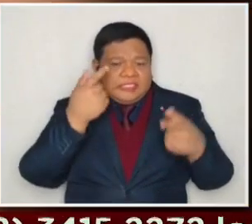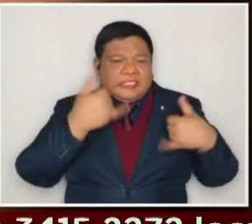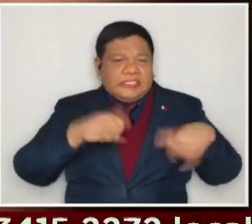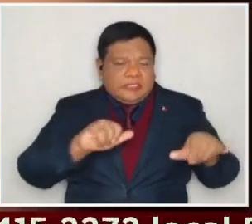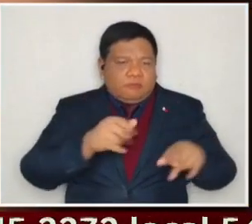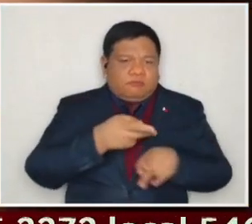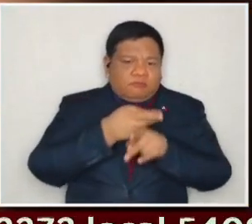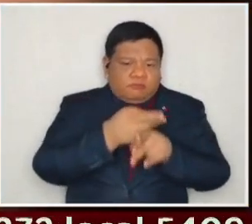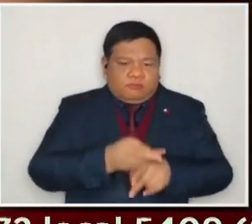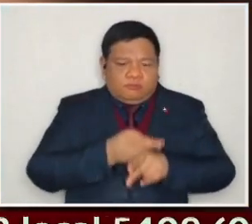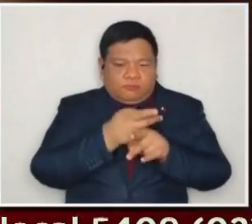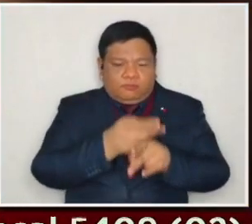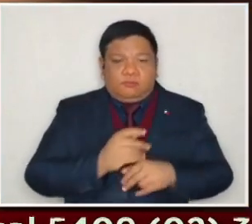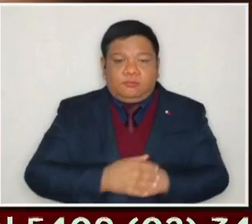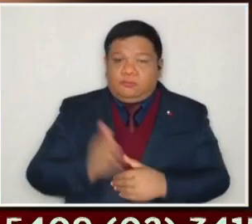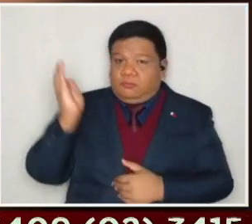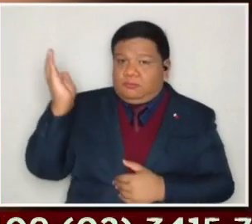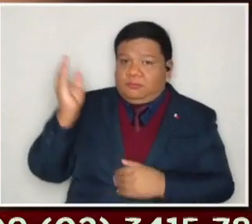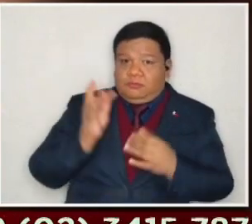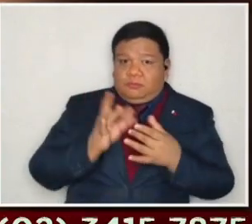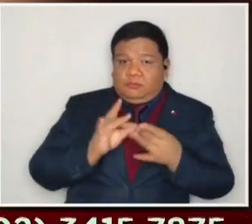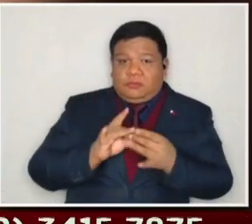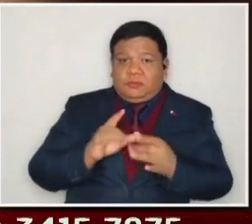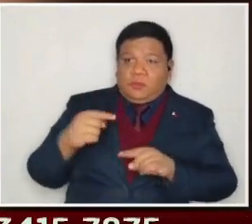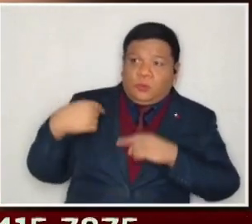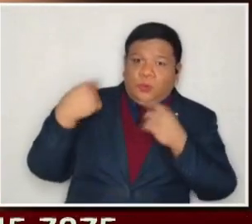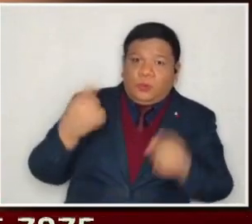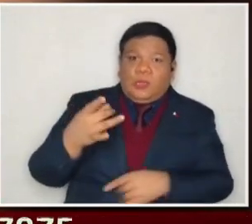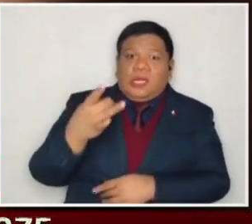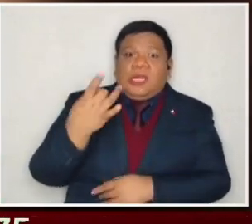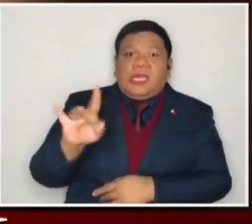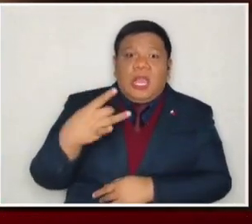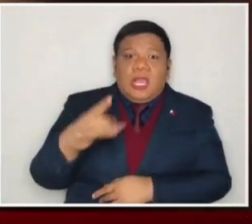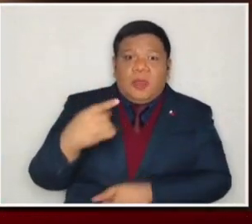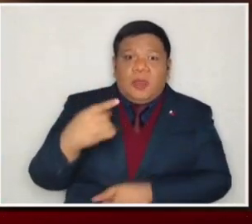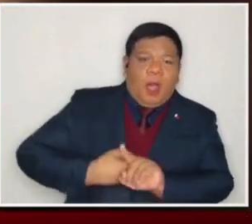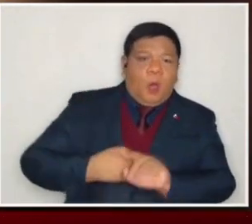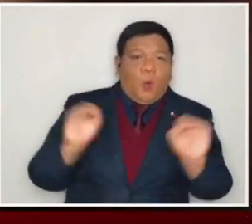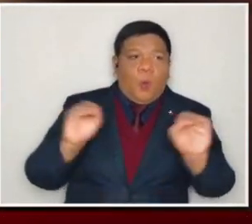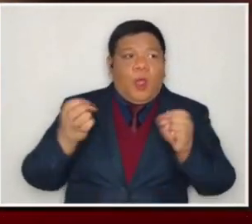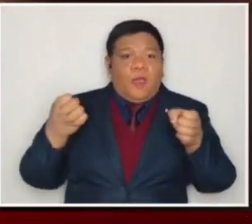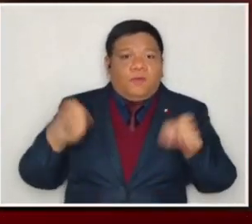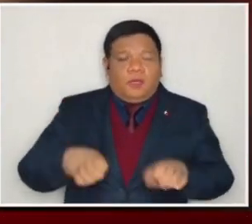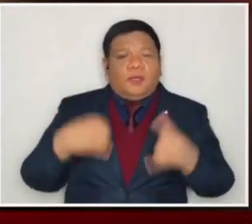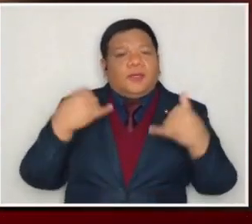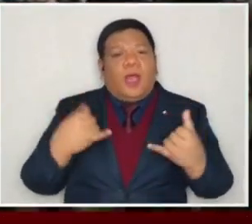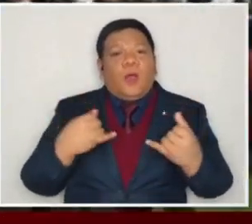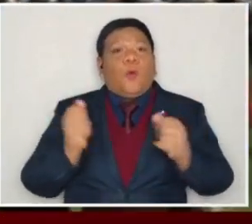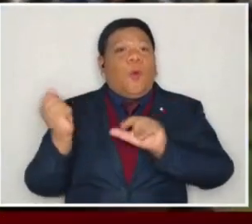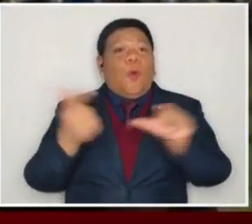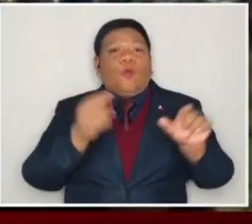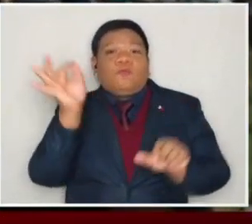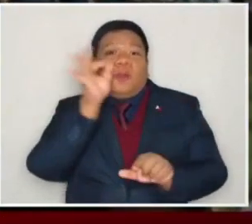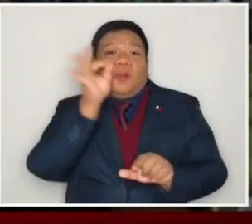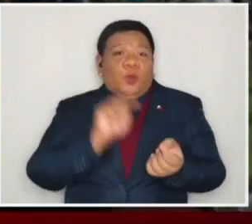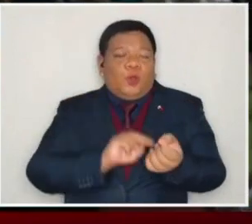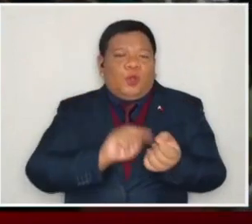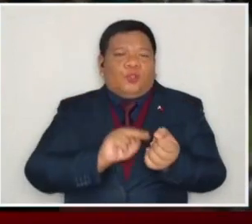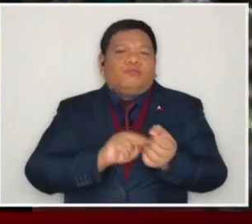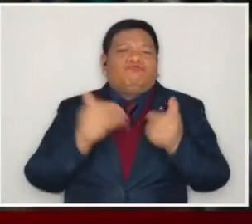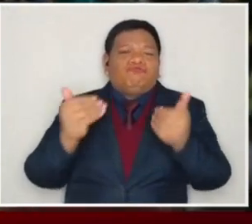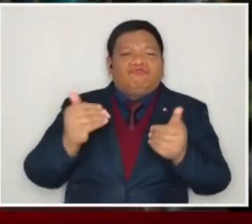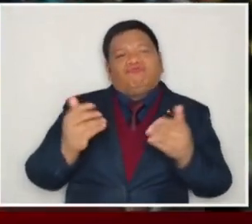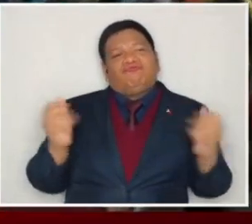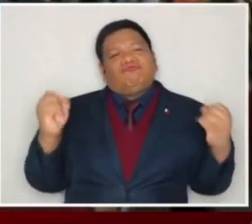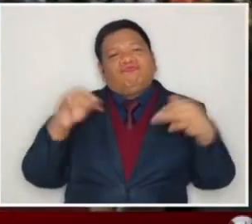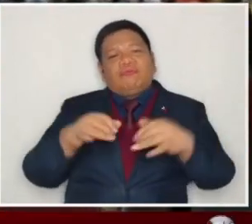Fest. For 18 months, we're not able to hold any event. So it's a sporting event for all the Filipino nurses in Suffolk. Ipinoprotesta naman